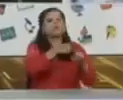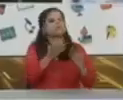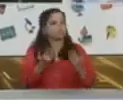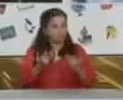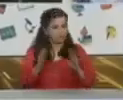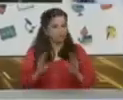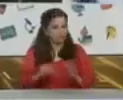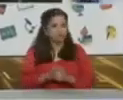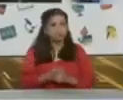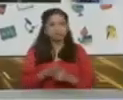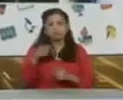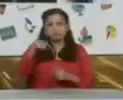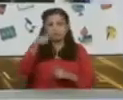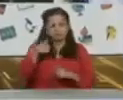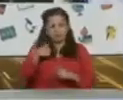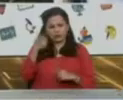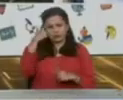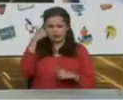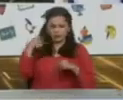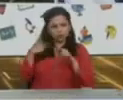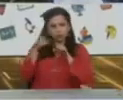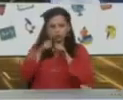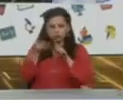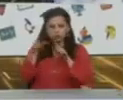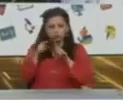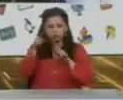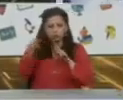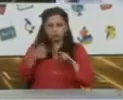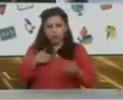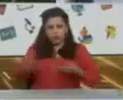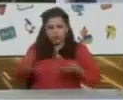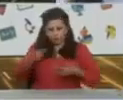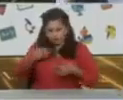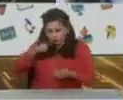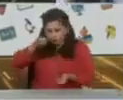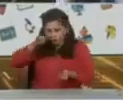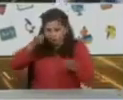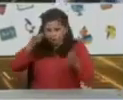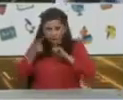आप अपने एक्शंस में जो बदलाव दिखाएंगे